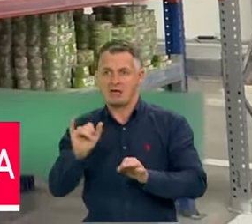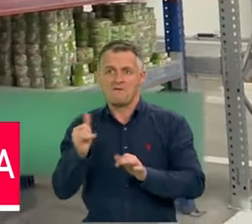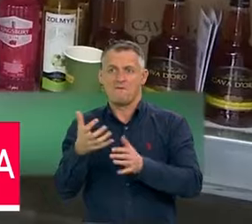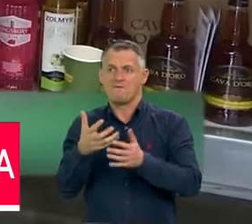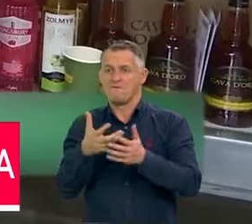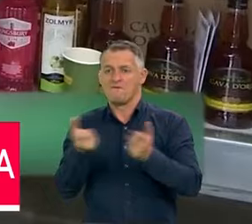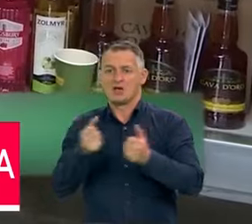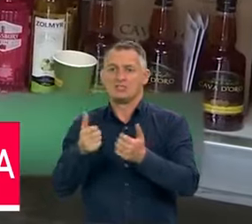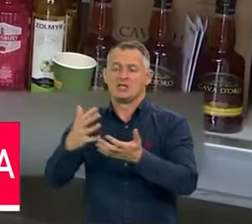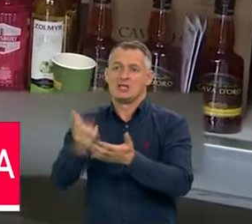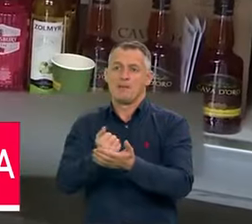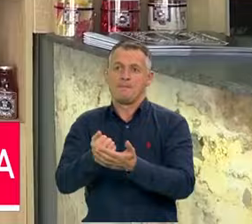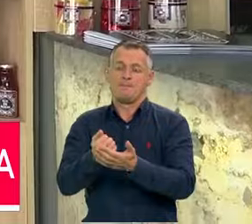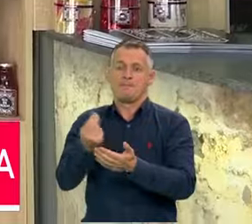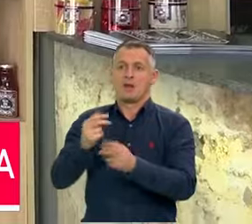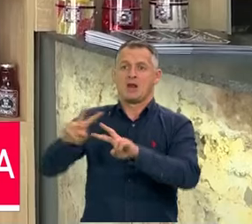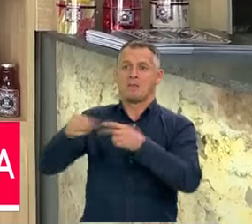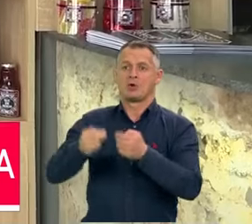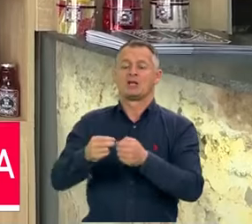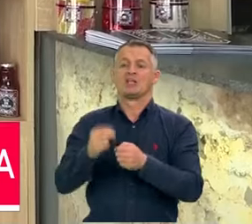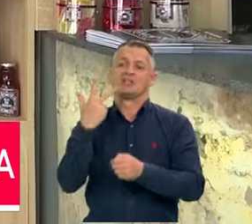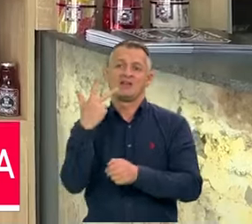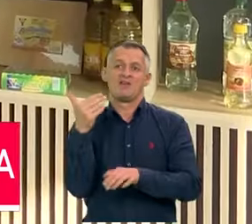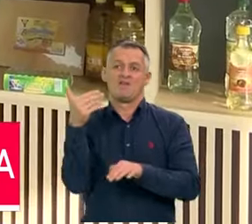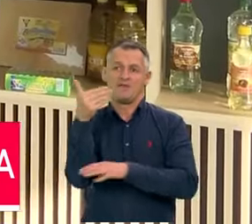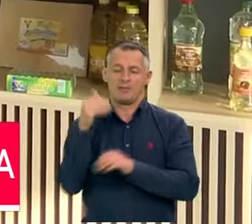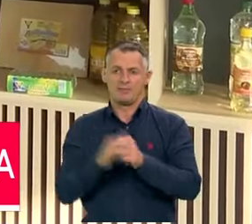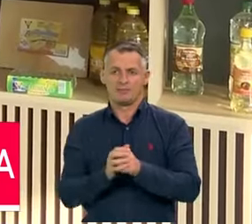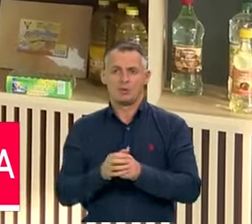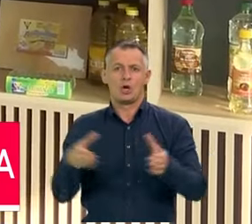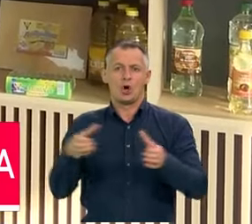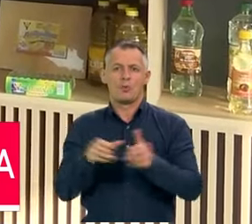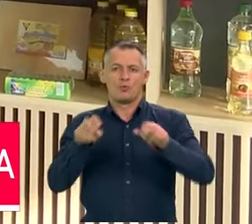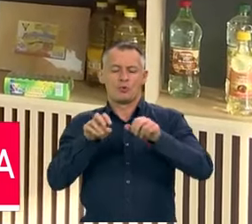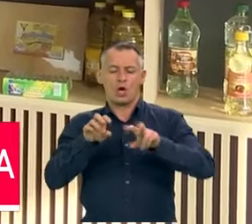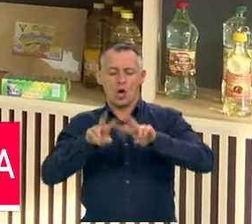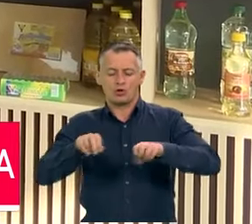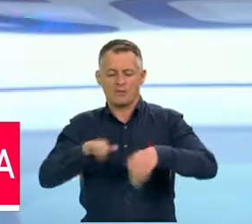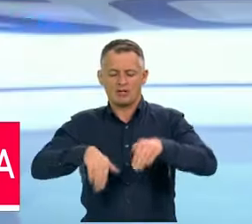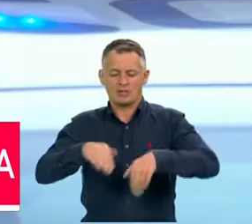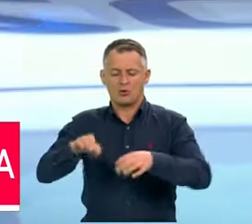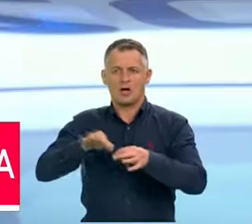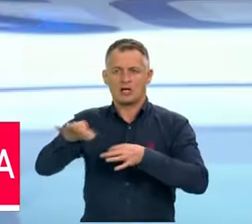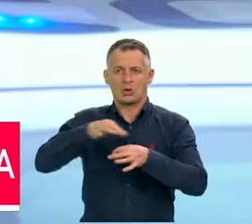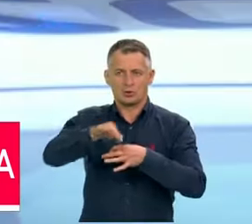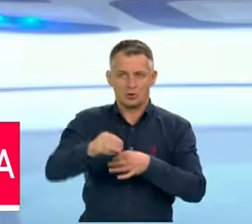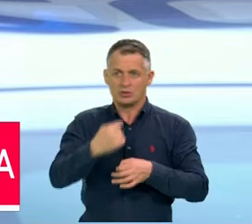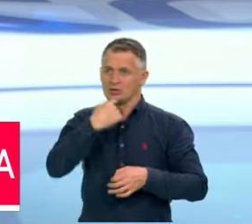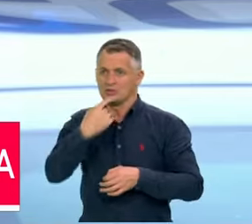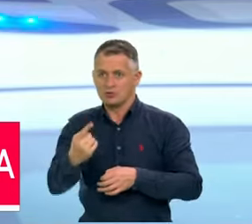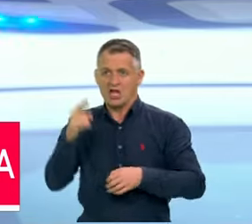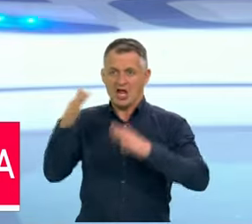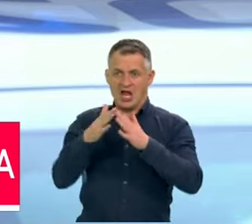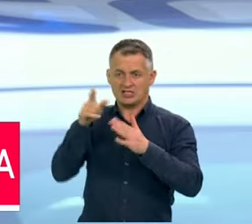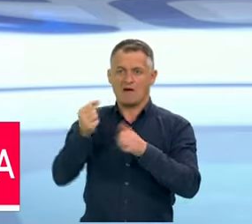de la trei societăți comerciale corpul de control al Ministerului agriculturii a scos la iveală faptul că anul trecut Casa Unirea a facturat